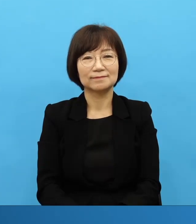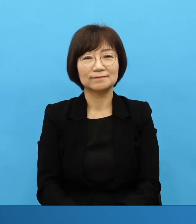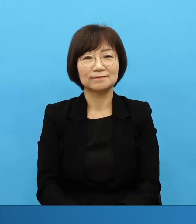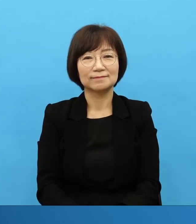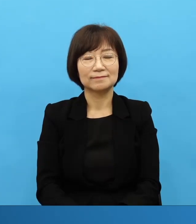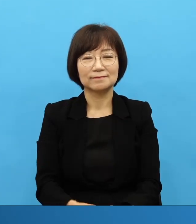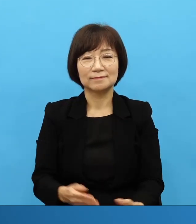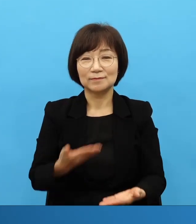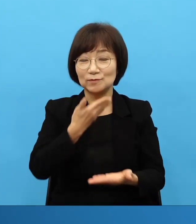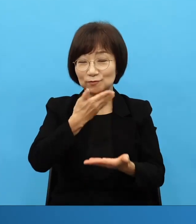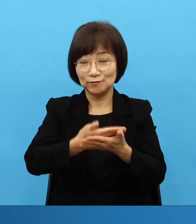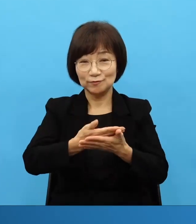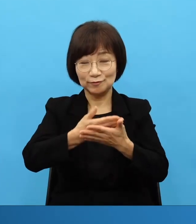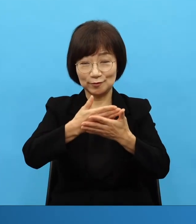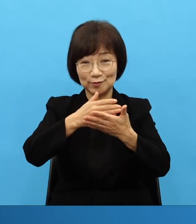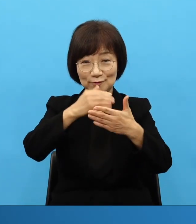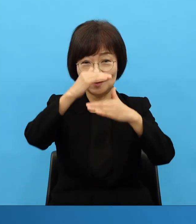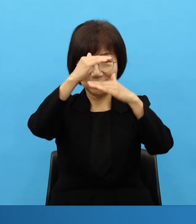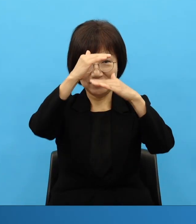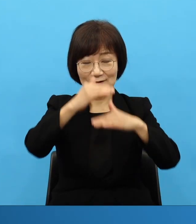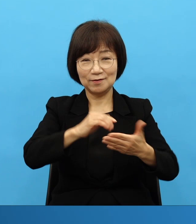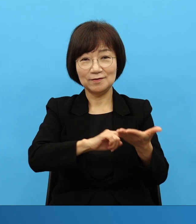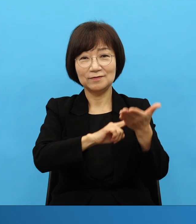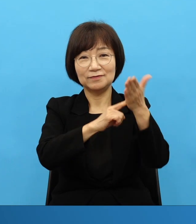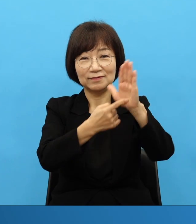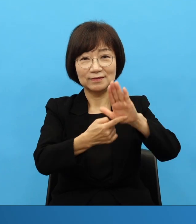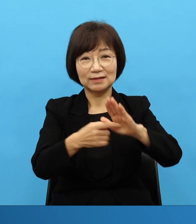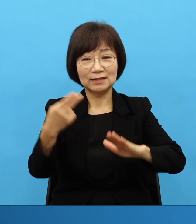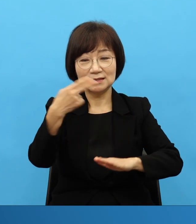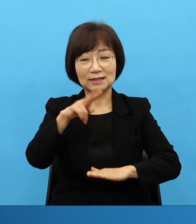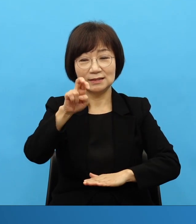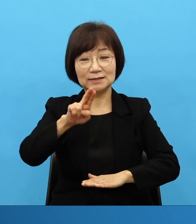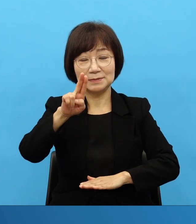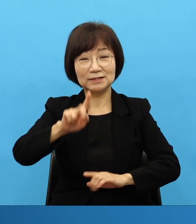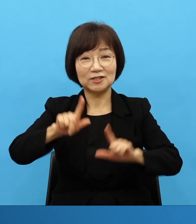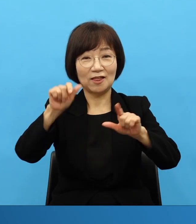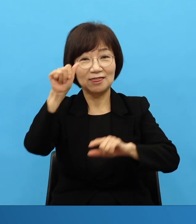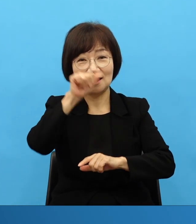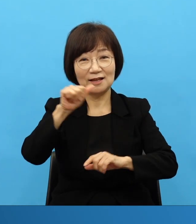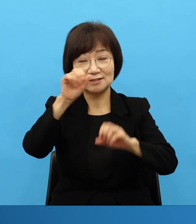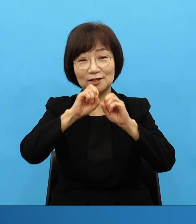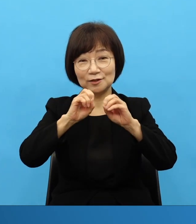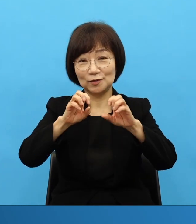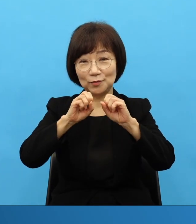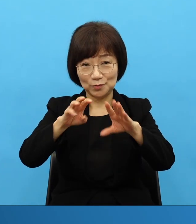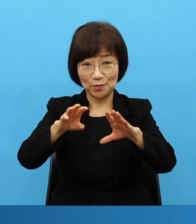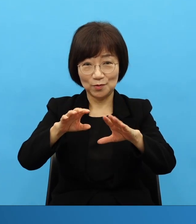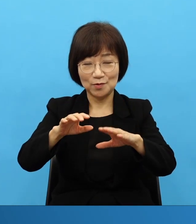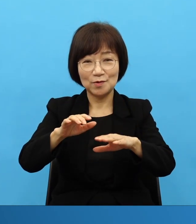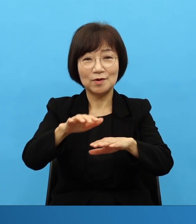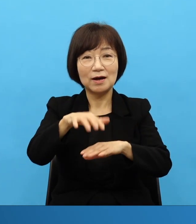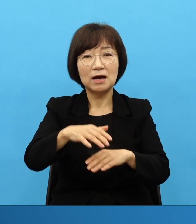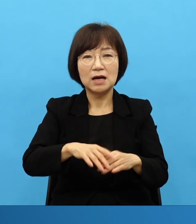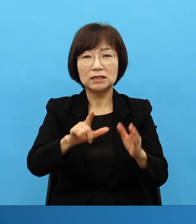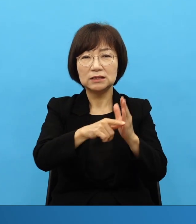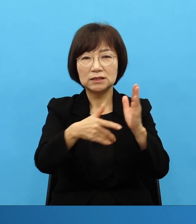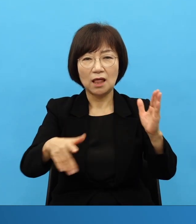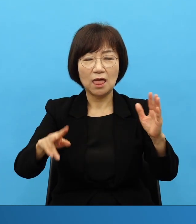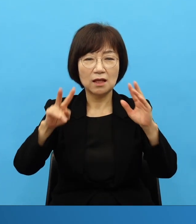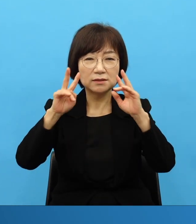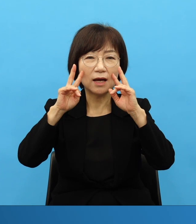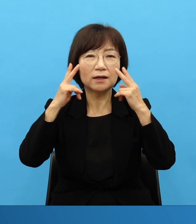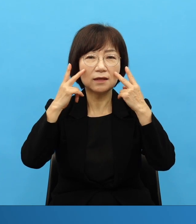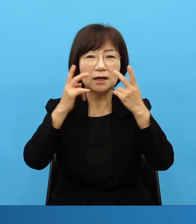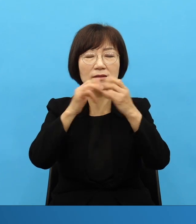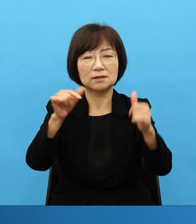주요 일정입니다. 2022 동남아 전도 집회가 시대에 착각한 자들을 살려야 하는 주제로 오는